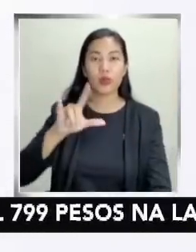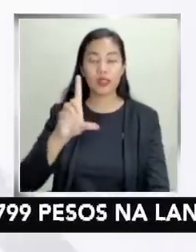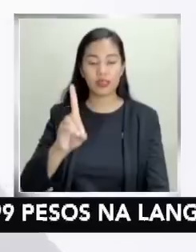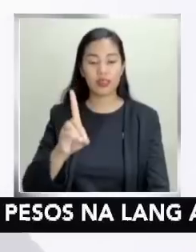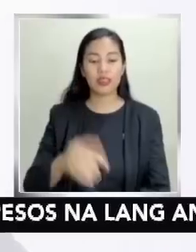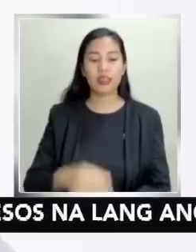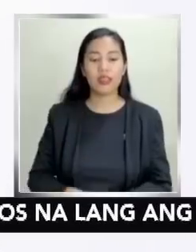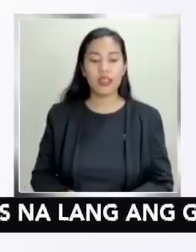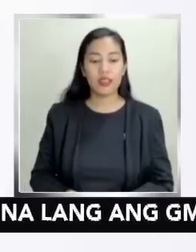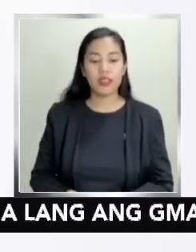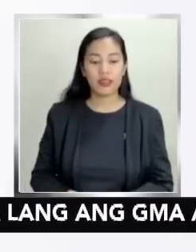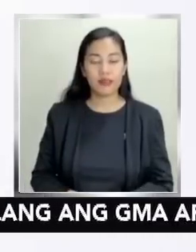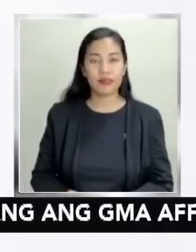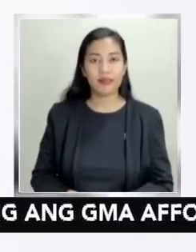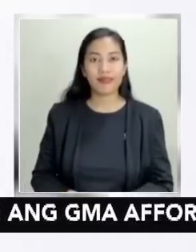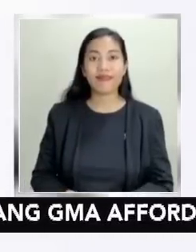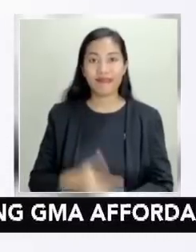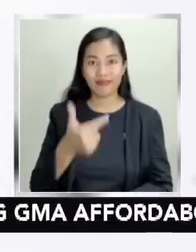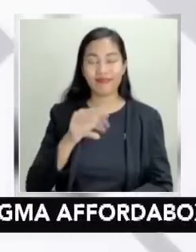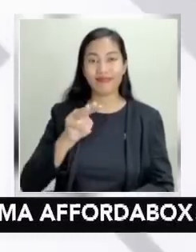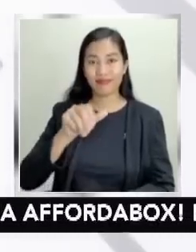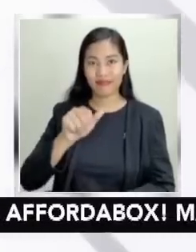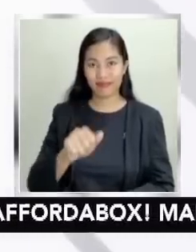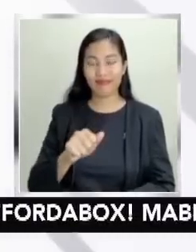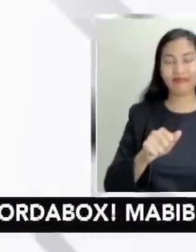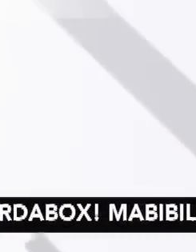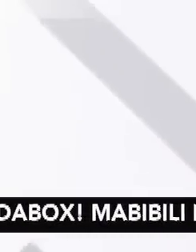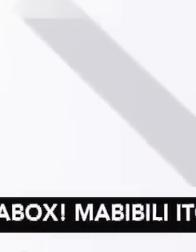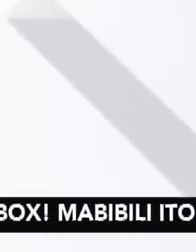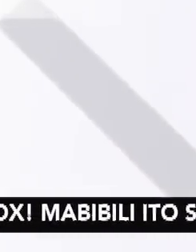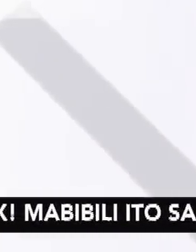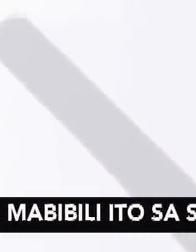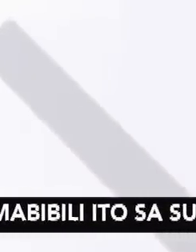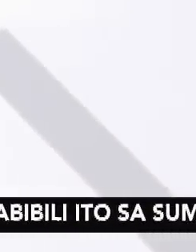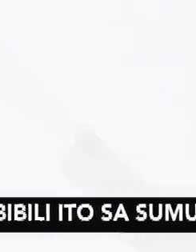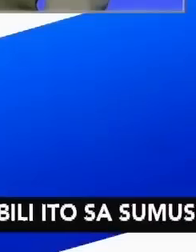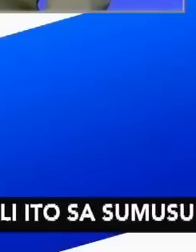GMA Network ang mga parangal na ito sa inyo, mga kapuso.